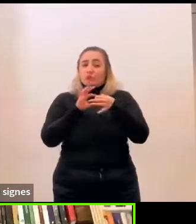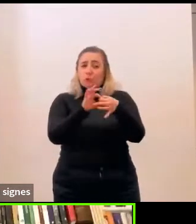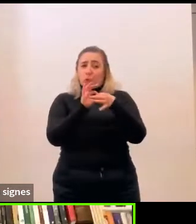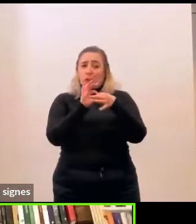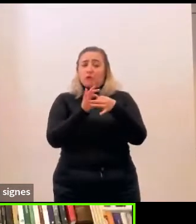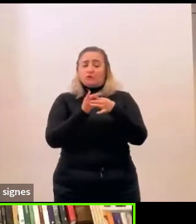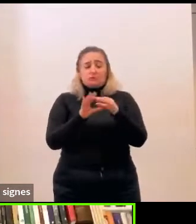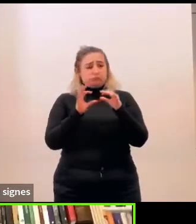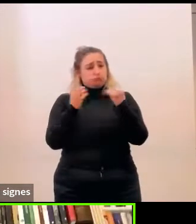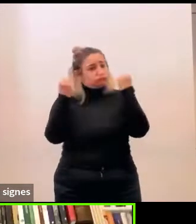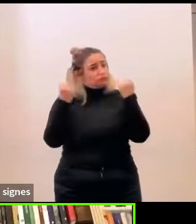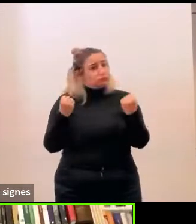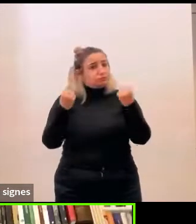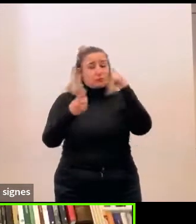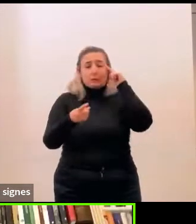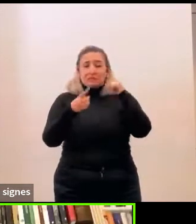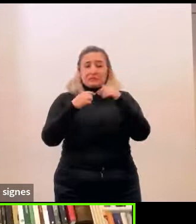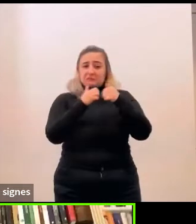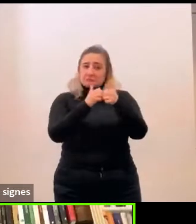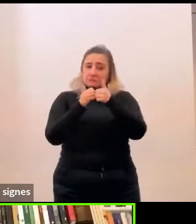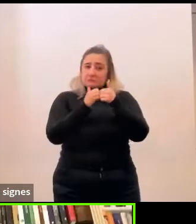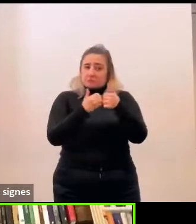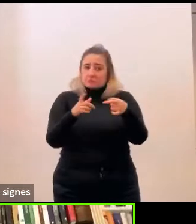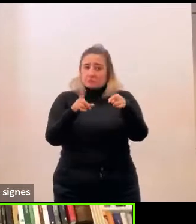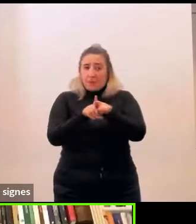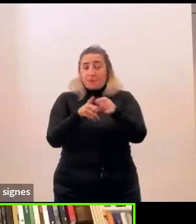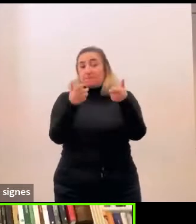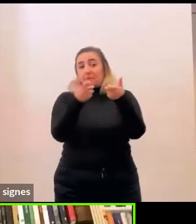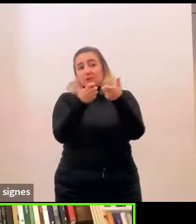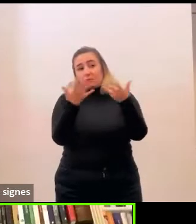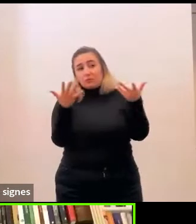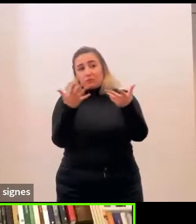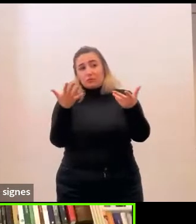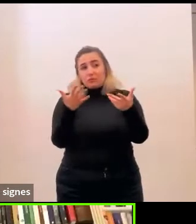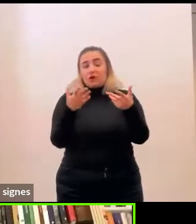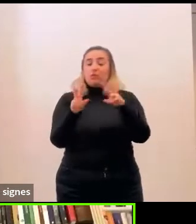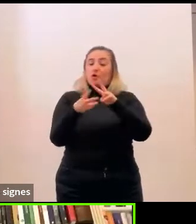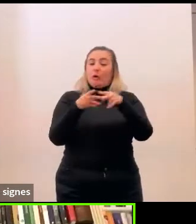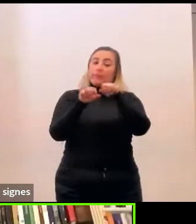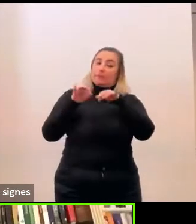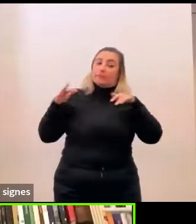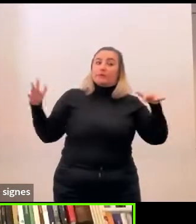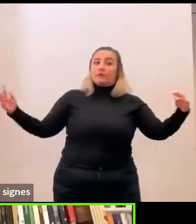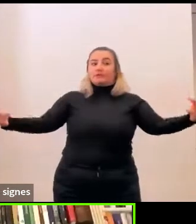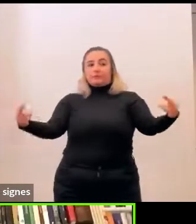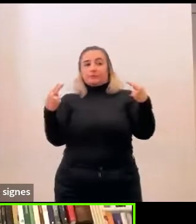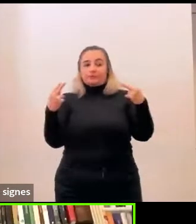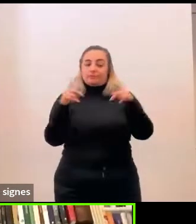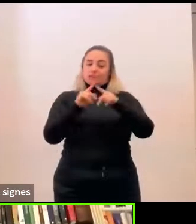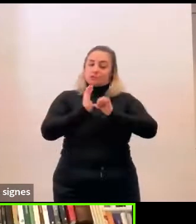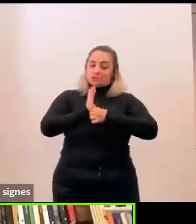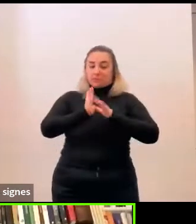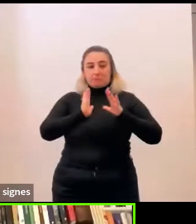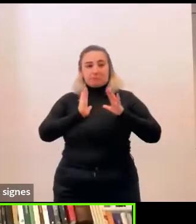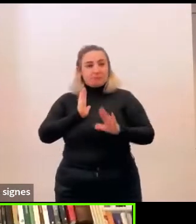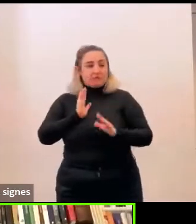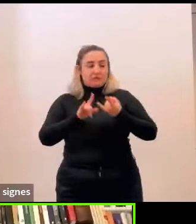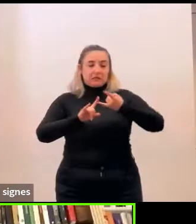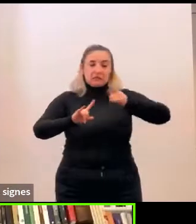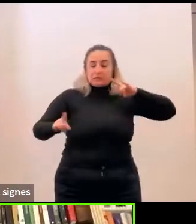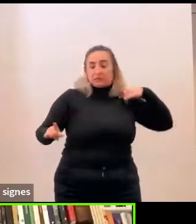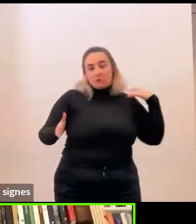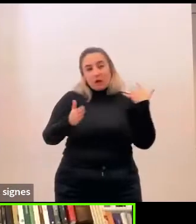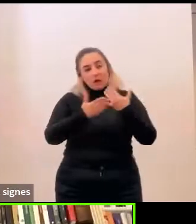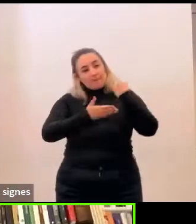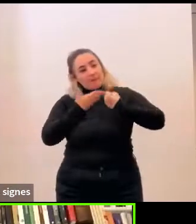forte fondée sur des objectifs communs tels que le rayonnement de la Lorraine, de son identité, de son histoire, de son